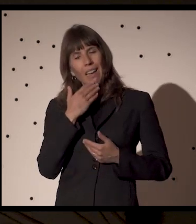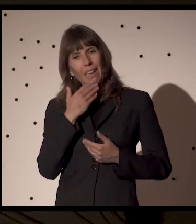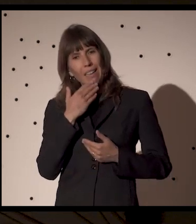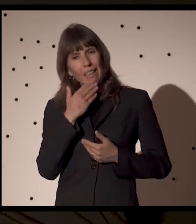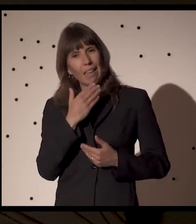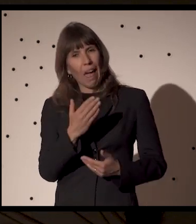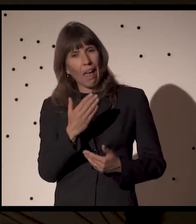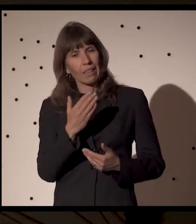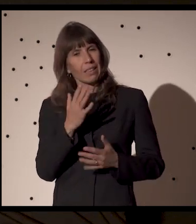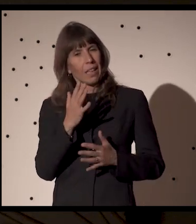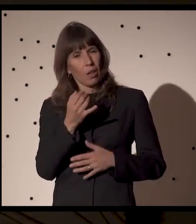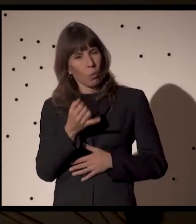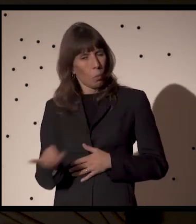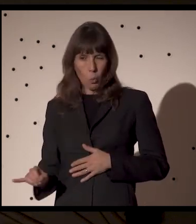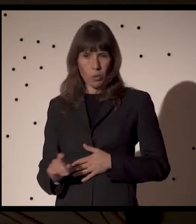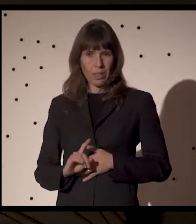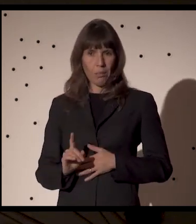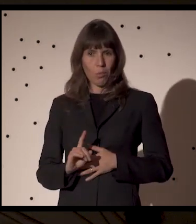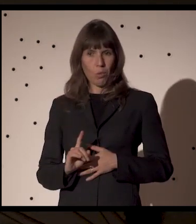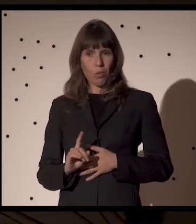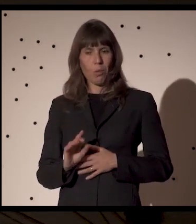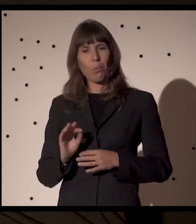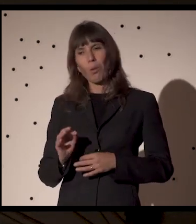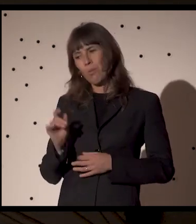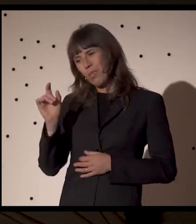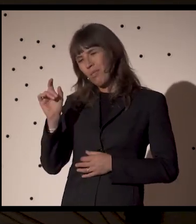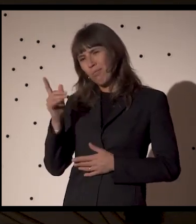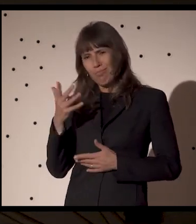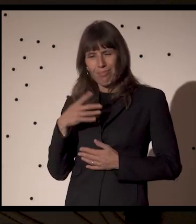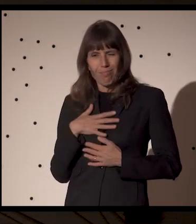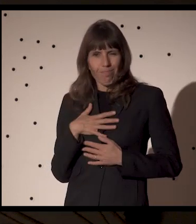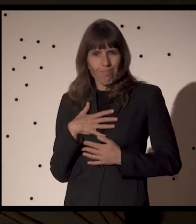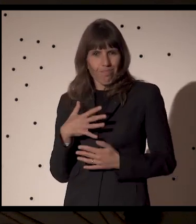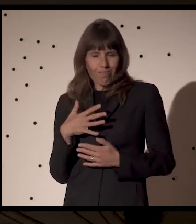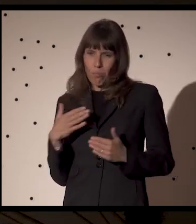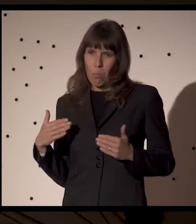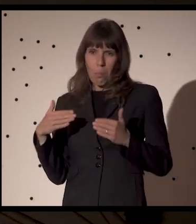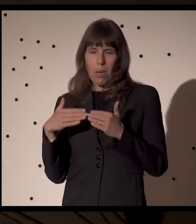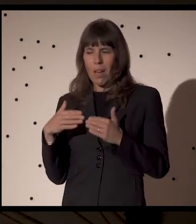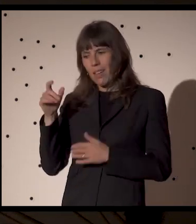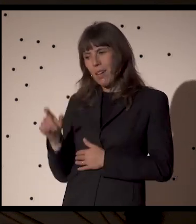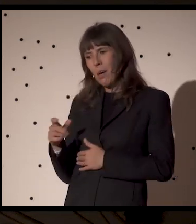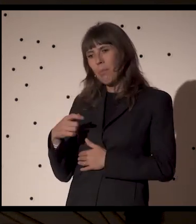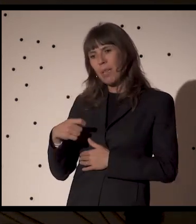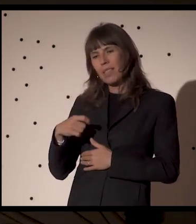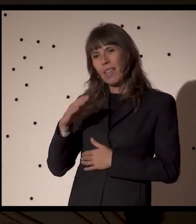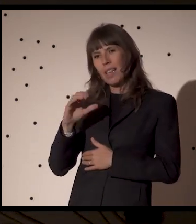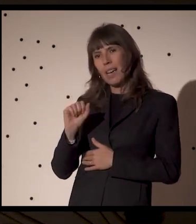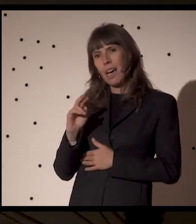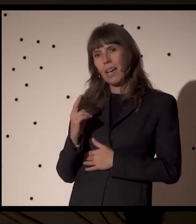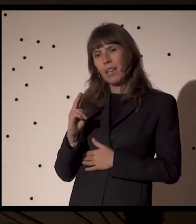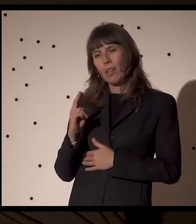fette partecipazione al presidente Carruba e a tutto il consiglio d'amministrazione che